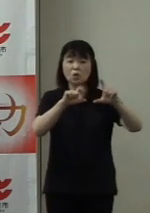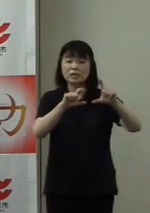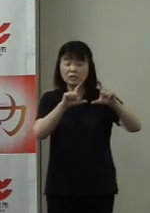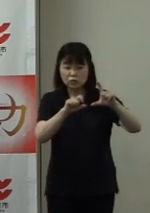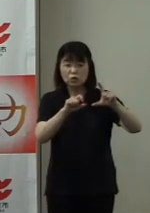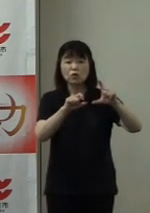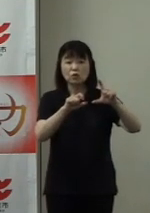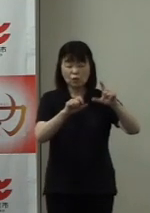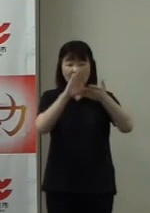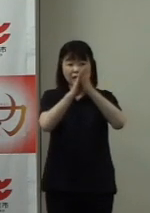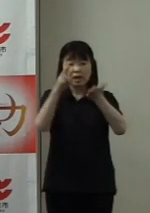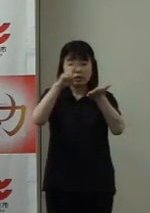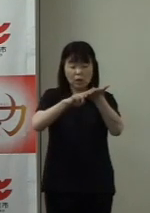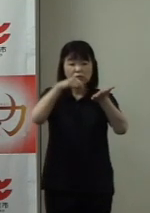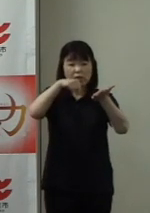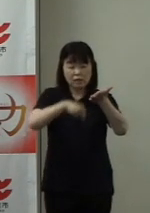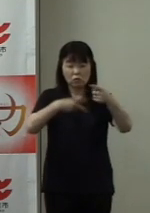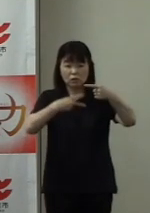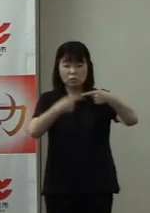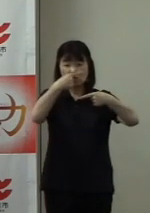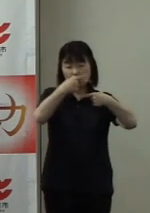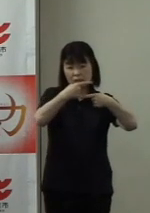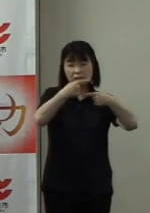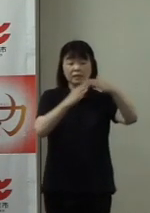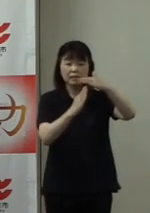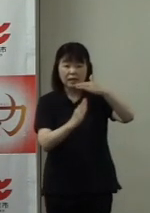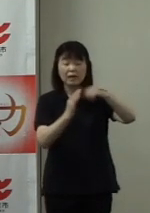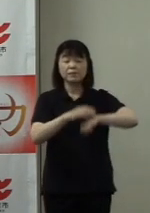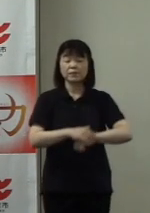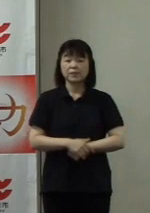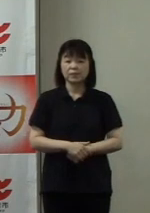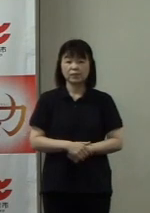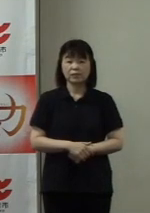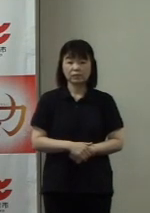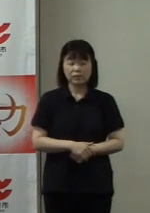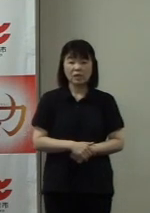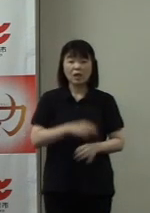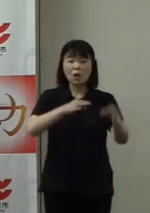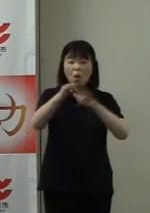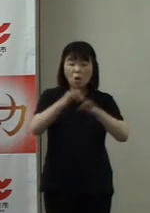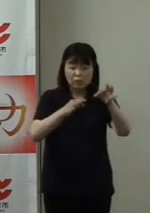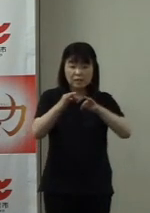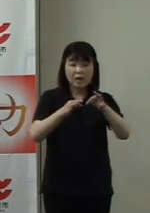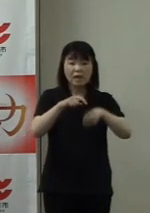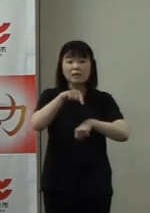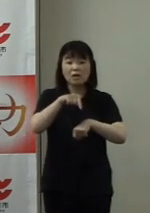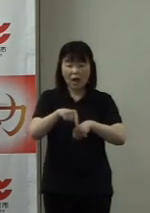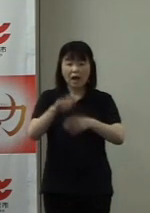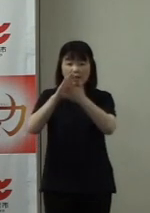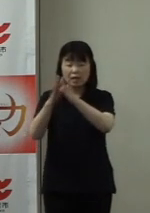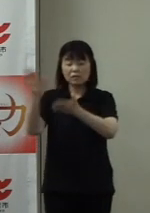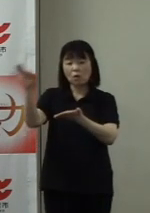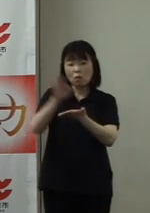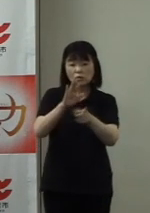補助金の確定額の2分の1以内、また小規模事業者コロナ融資利用者は県の補助